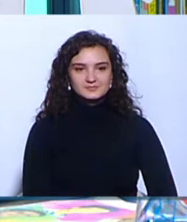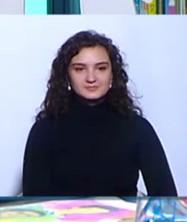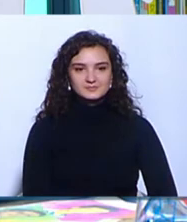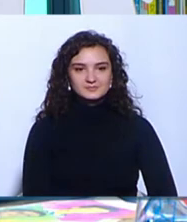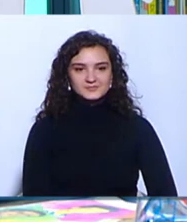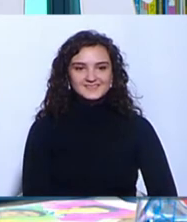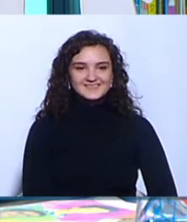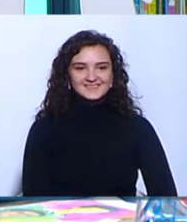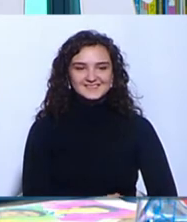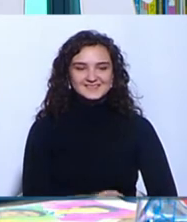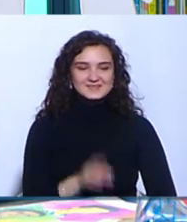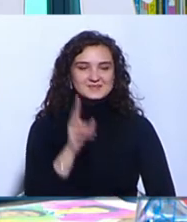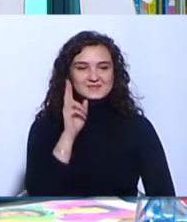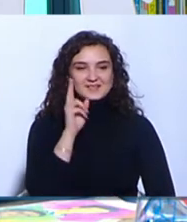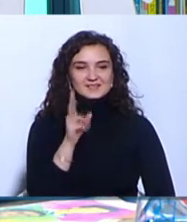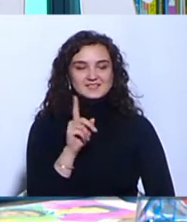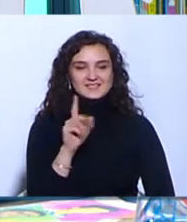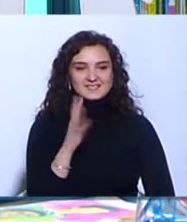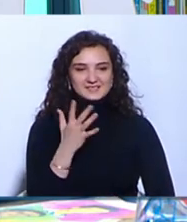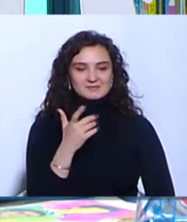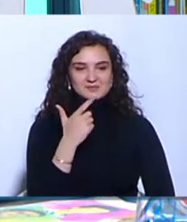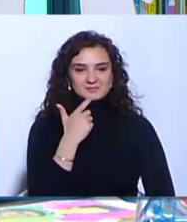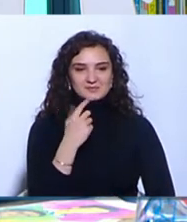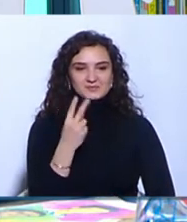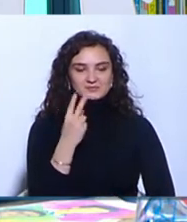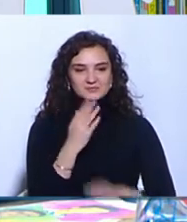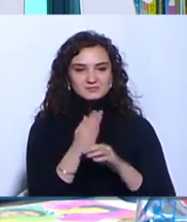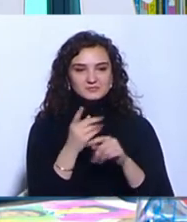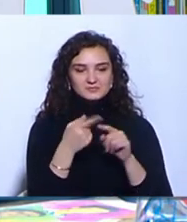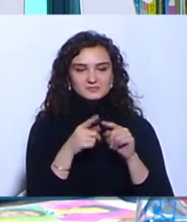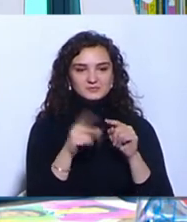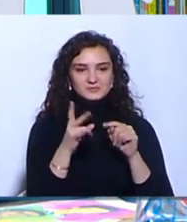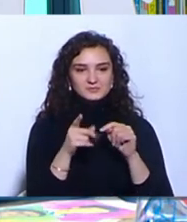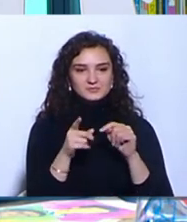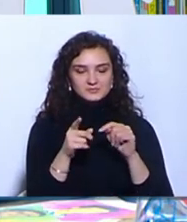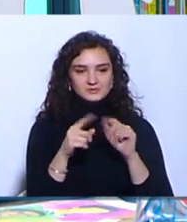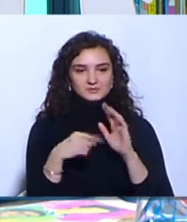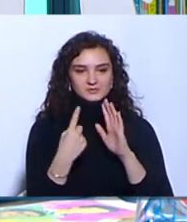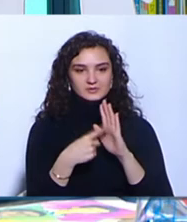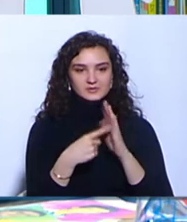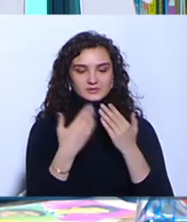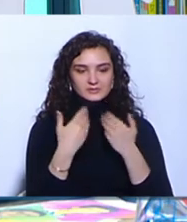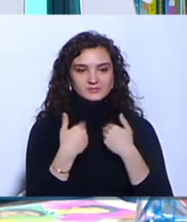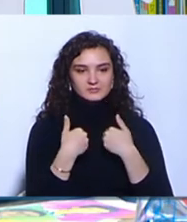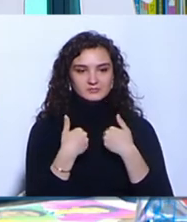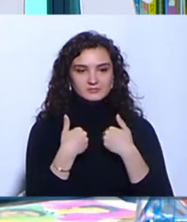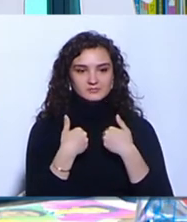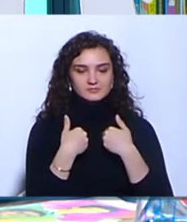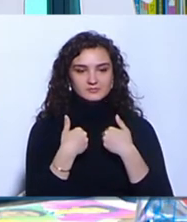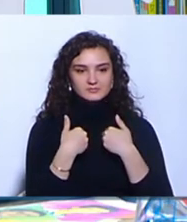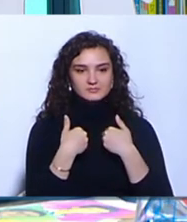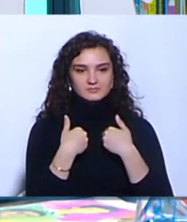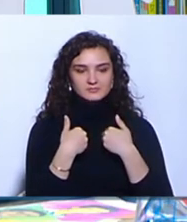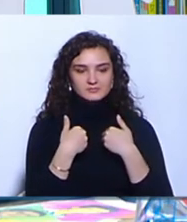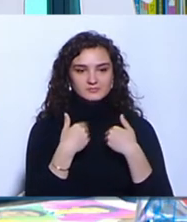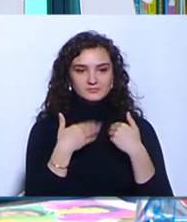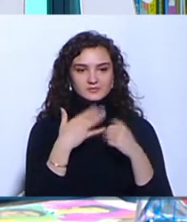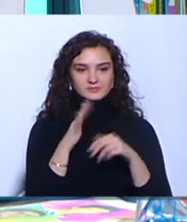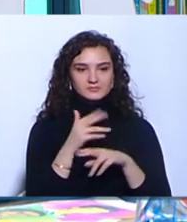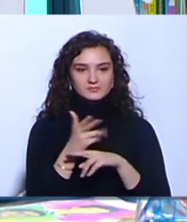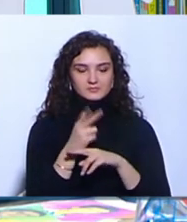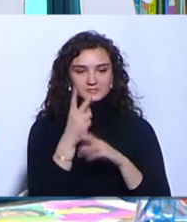არ ვიცი რა ხდება, მაყურებელი ნამდვილად არის ჩართული. უბრალოდ თქვენ უნდა დასვათ კითხვა. მაშინ ჩვენ